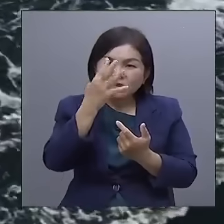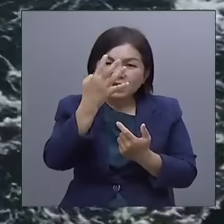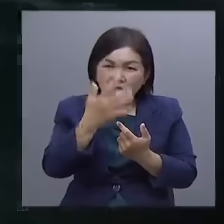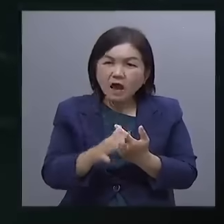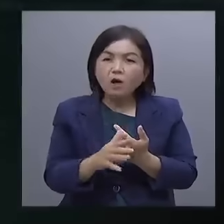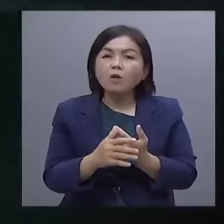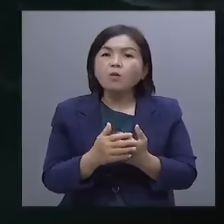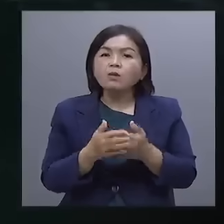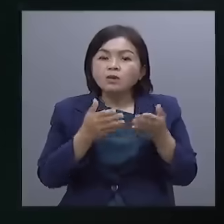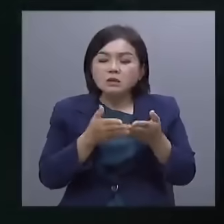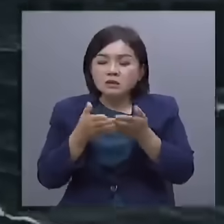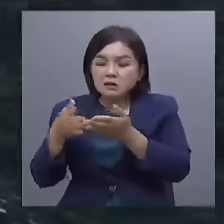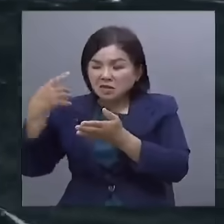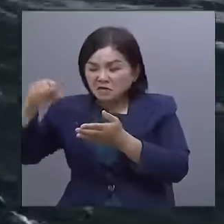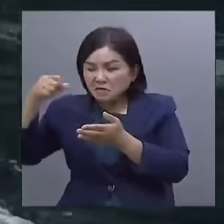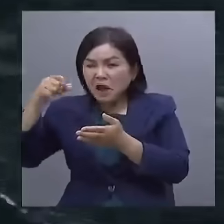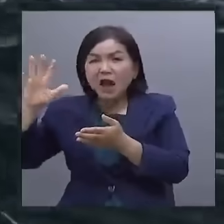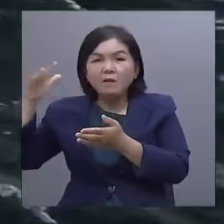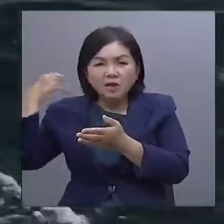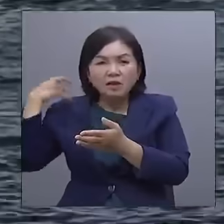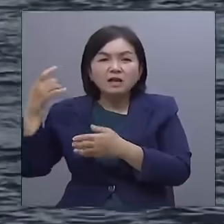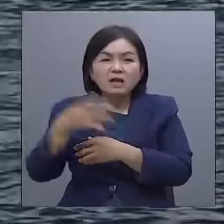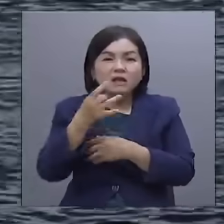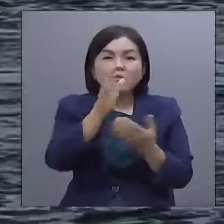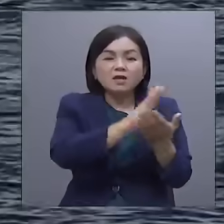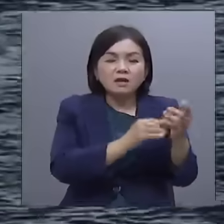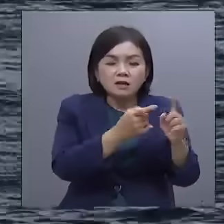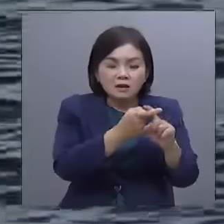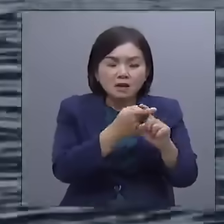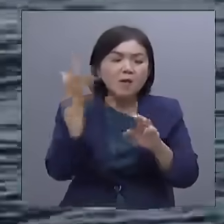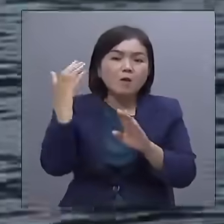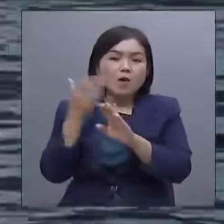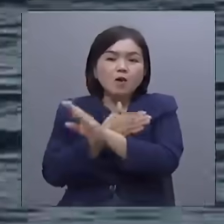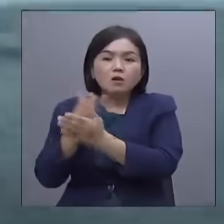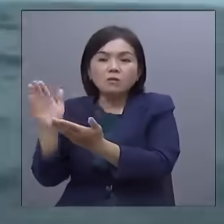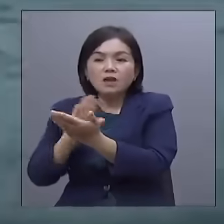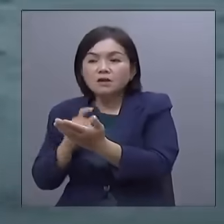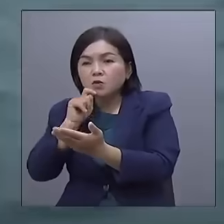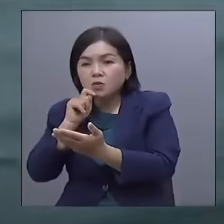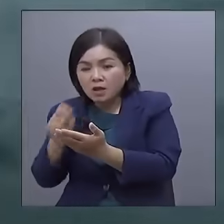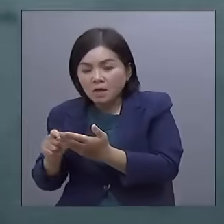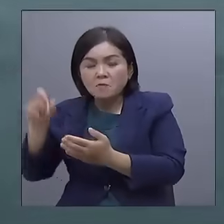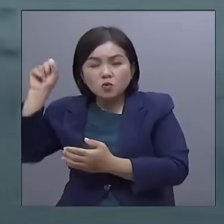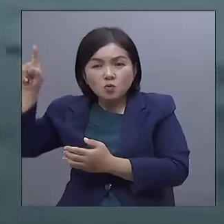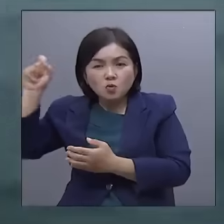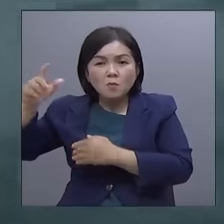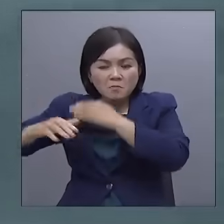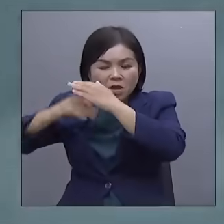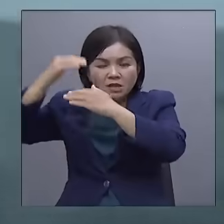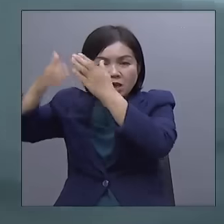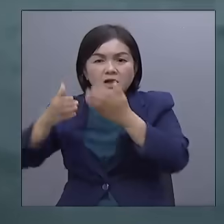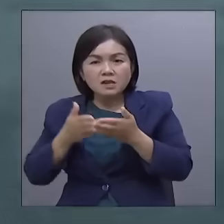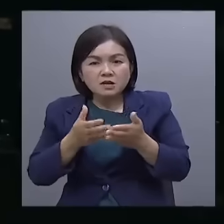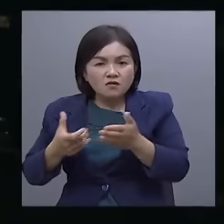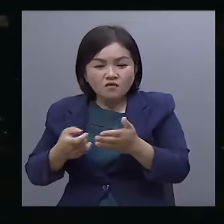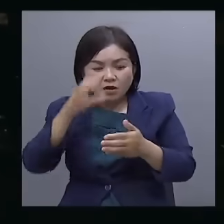15ลำด้วยกันโดยในช่วงที่ผ่านมาค่ะยูเครนเขาพยายามที่จะเร่งพัฒนาแล้วก็ผลิตเรือโดรนออกมาช่วยใน